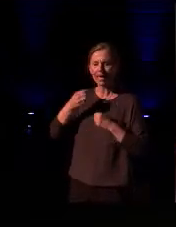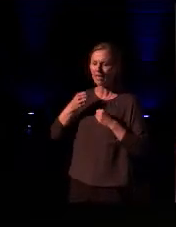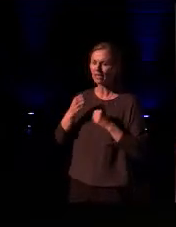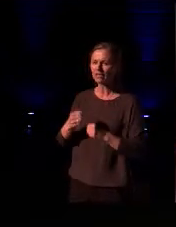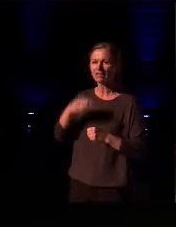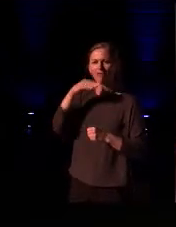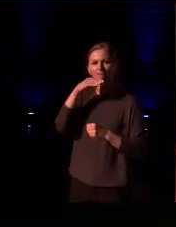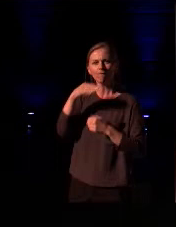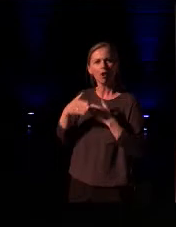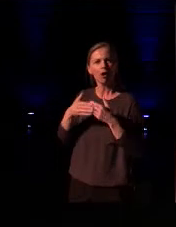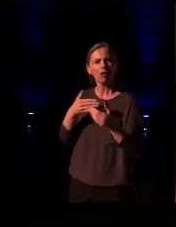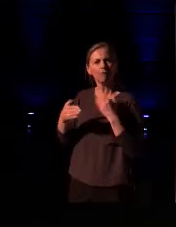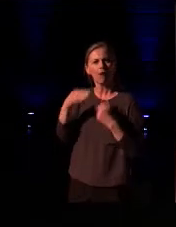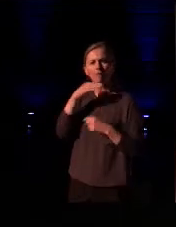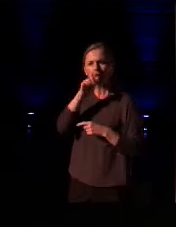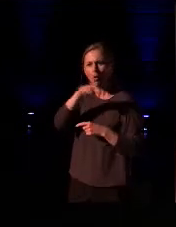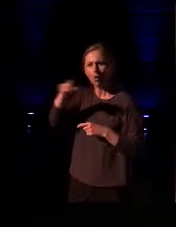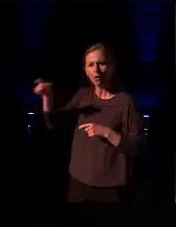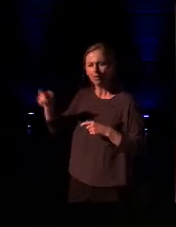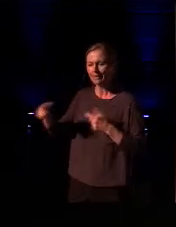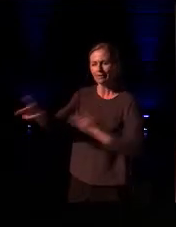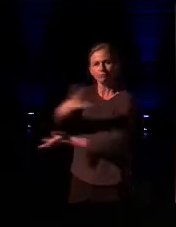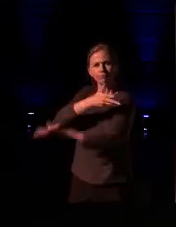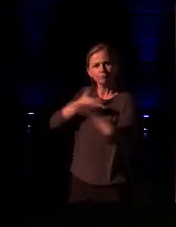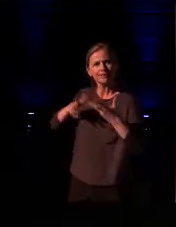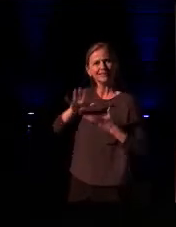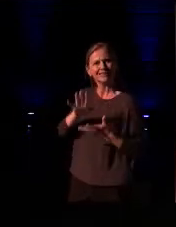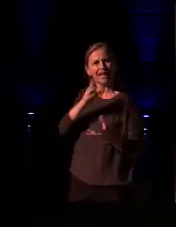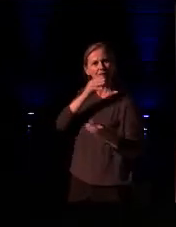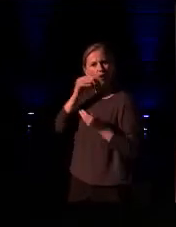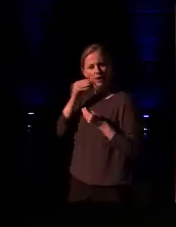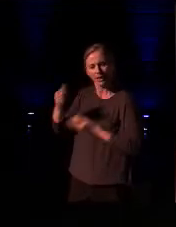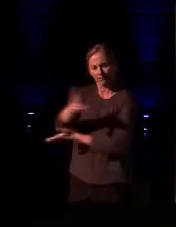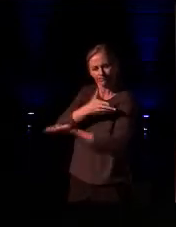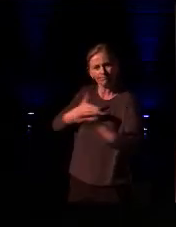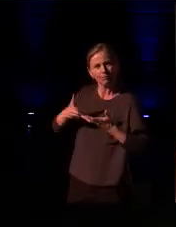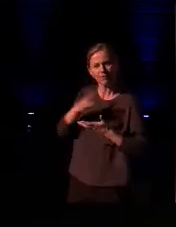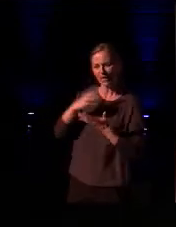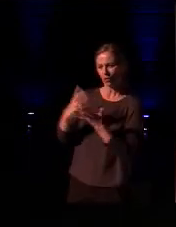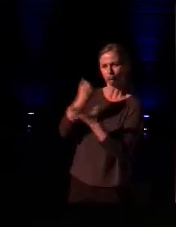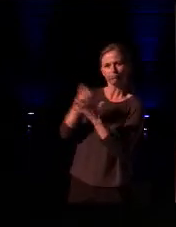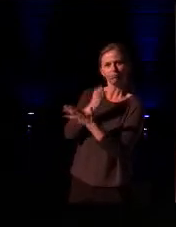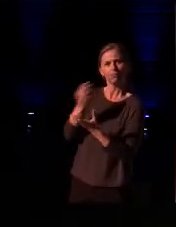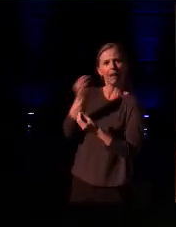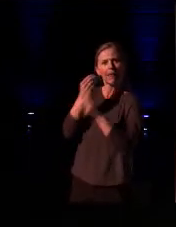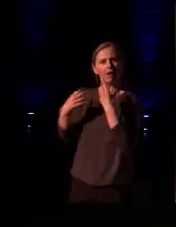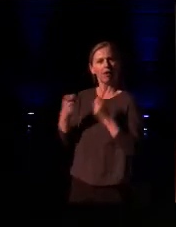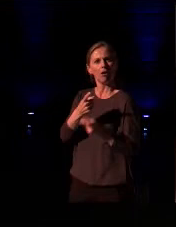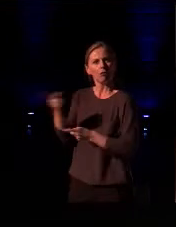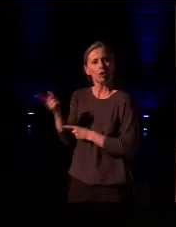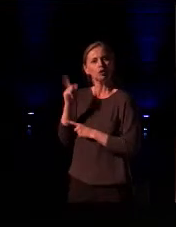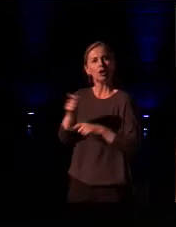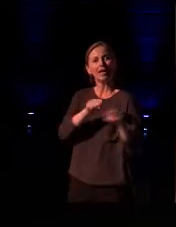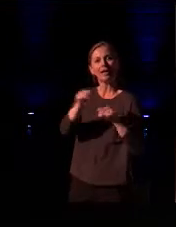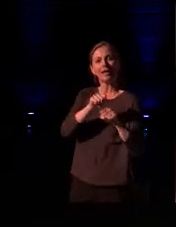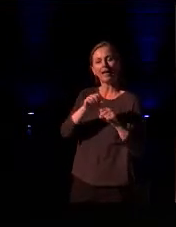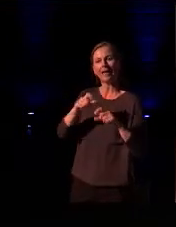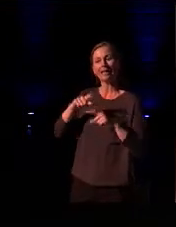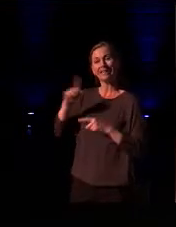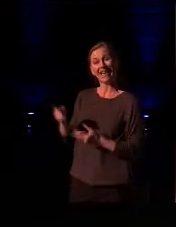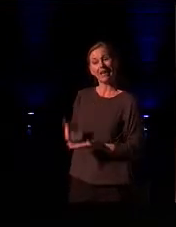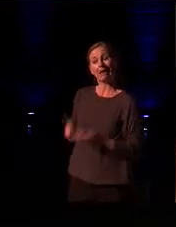engasjerte fagfolk som deler erfaringene sine med oss og som vi kan lære av, fordi regjeringen trenger all hjelp den kan